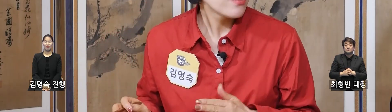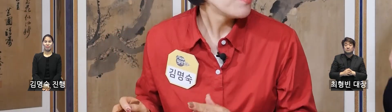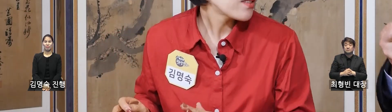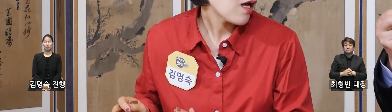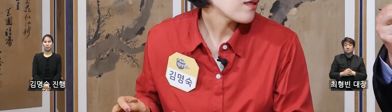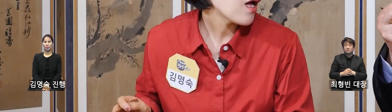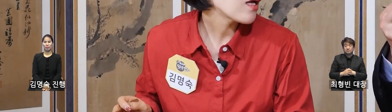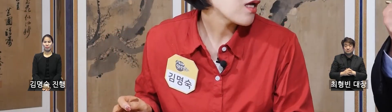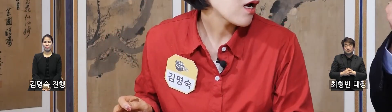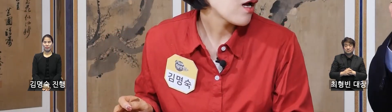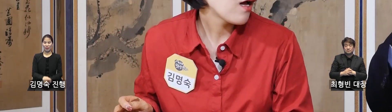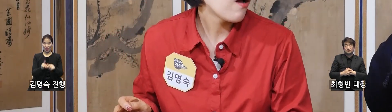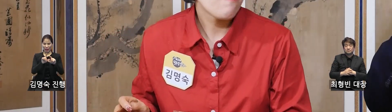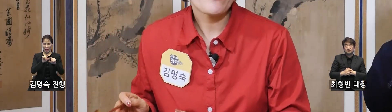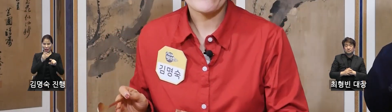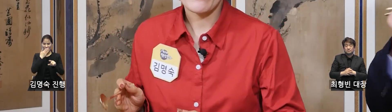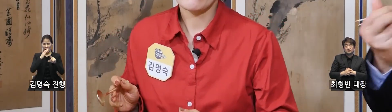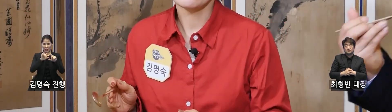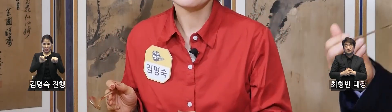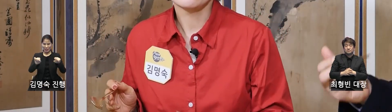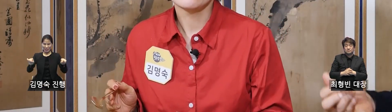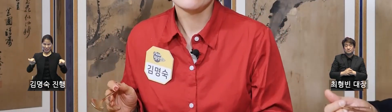진짜 음식 하나하나가